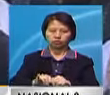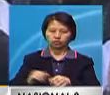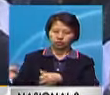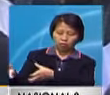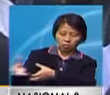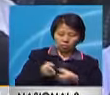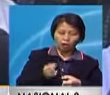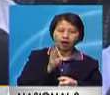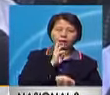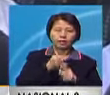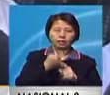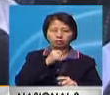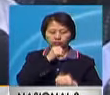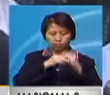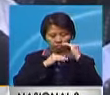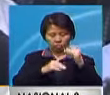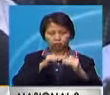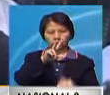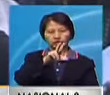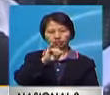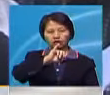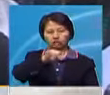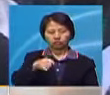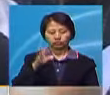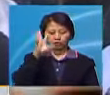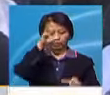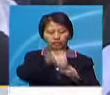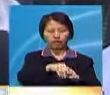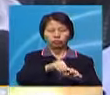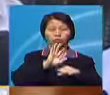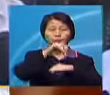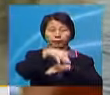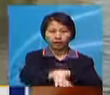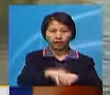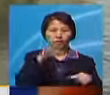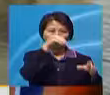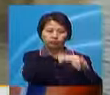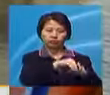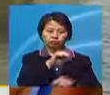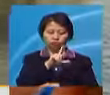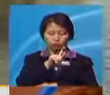melebihi had 35 juta gallon sehari masuk ke empangan dan terus masuk ke loji.